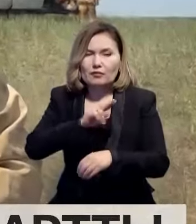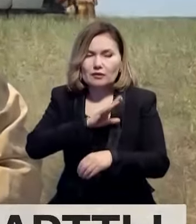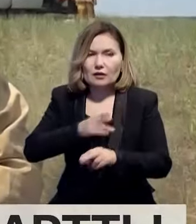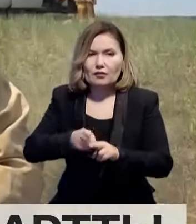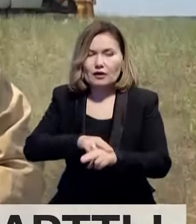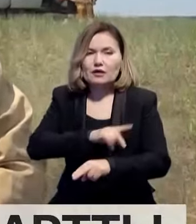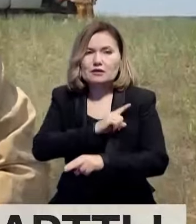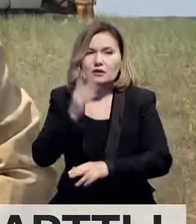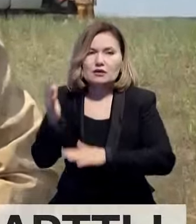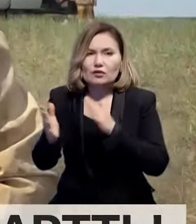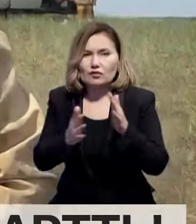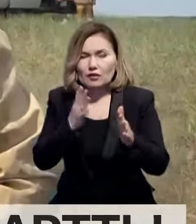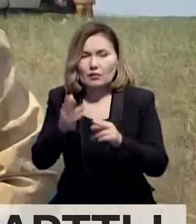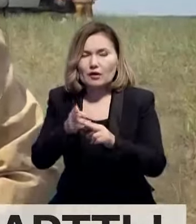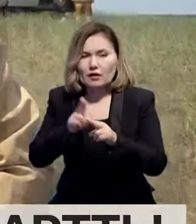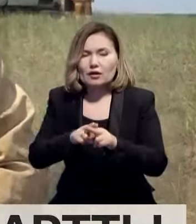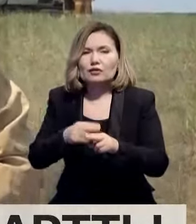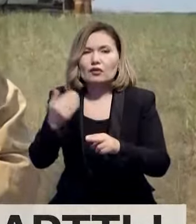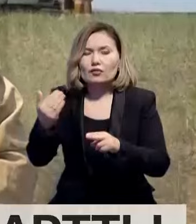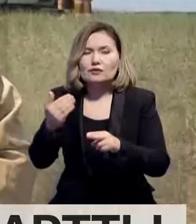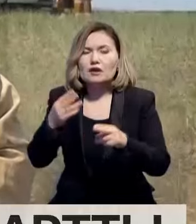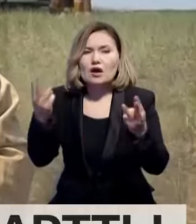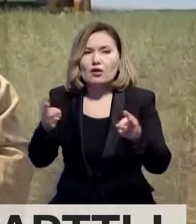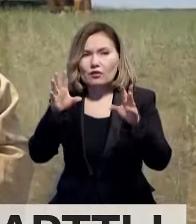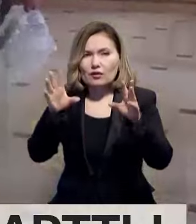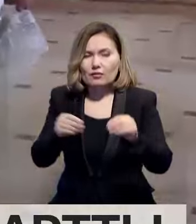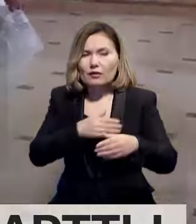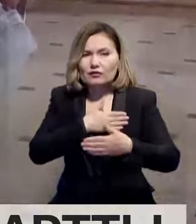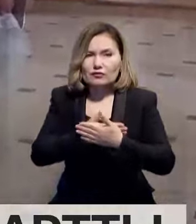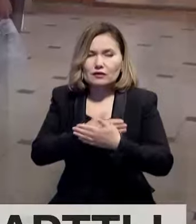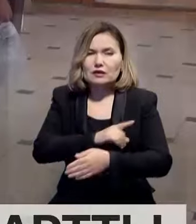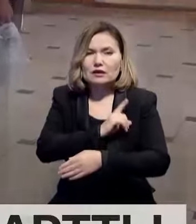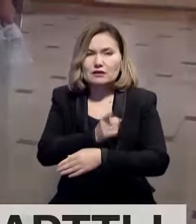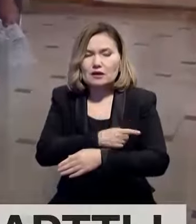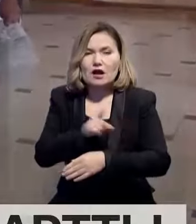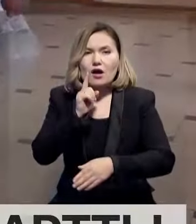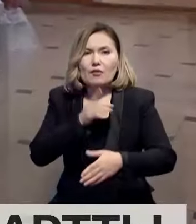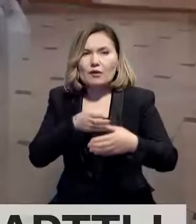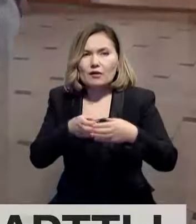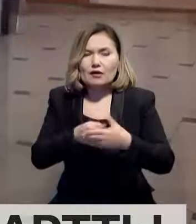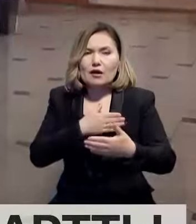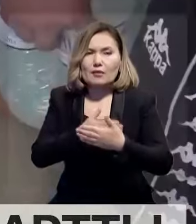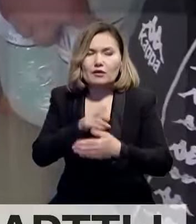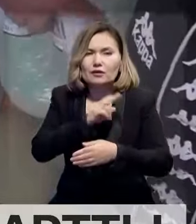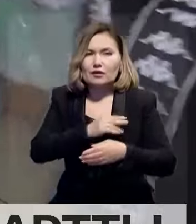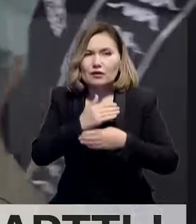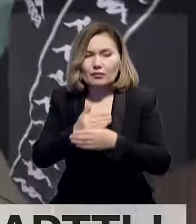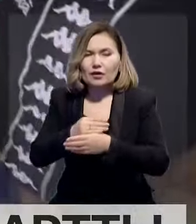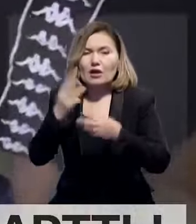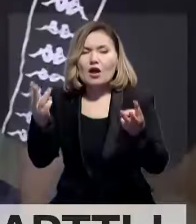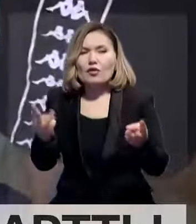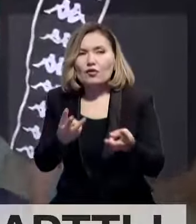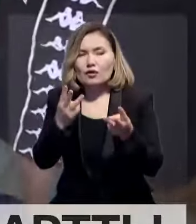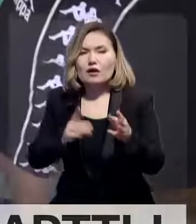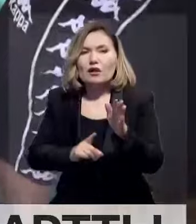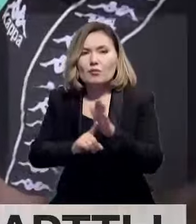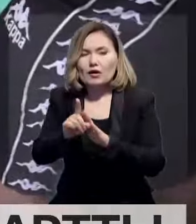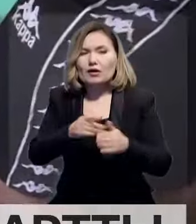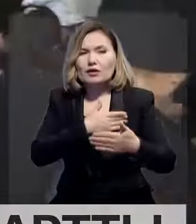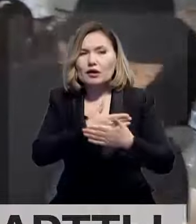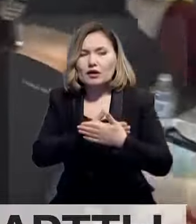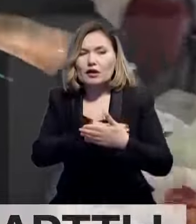күшейіп жатқасын, қайтадан жігіттерді көтеріп, қайтадан позицияларға келдік. Волонтерлар да тыным таппай жұмыс істеп жатыр. Өрт басында жүрген азаматтарға